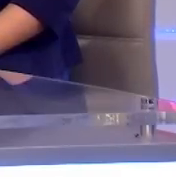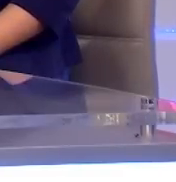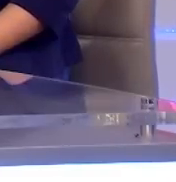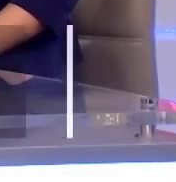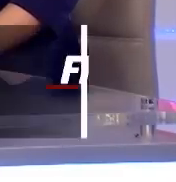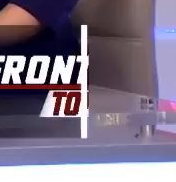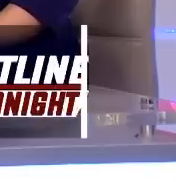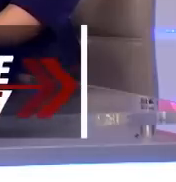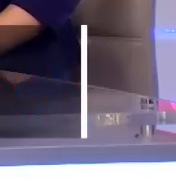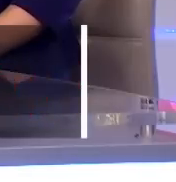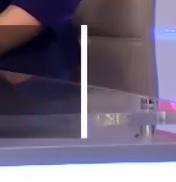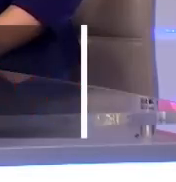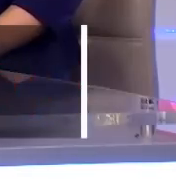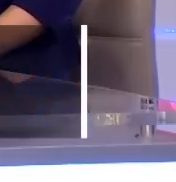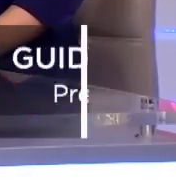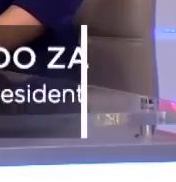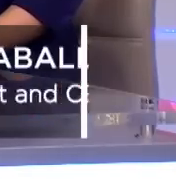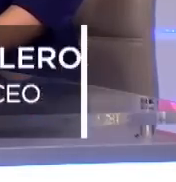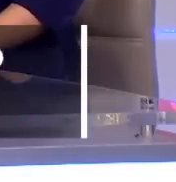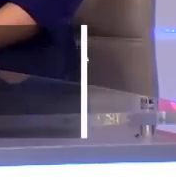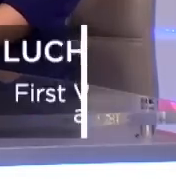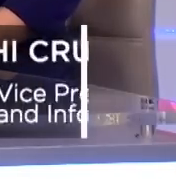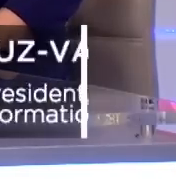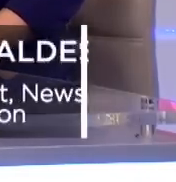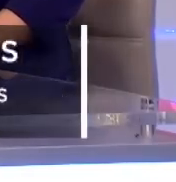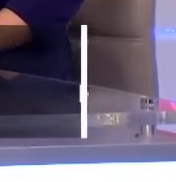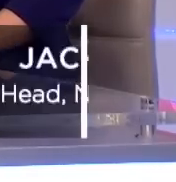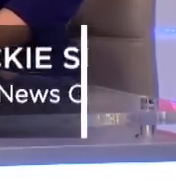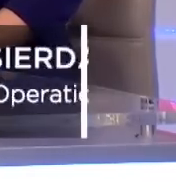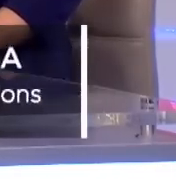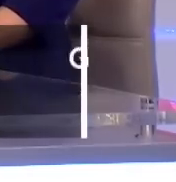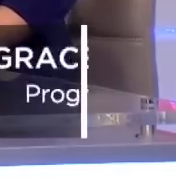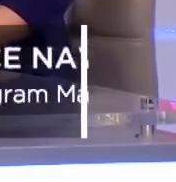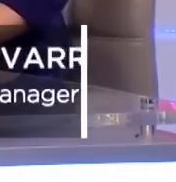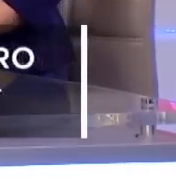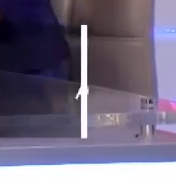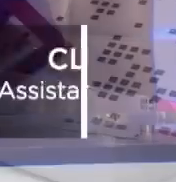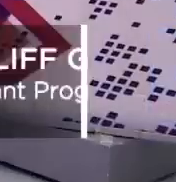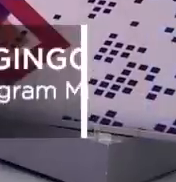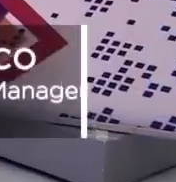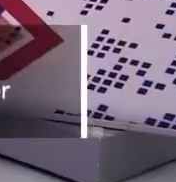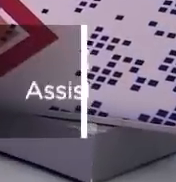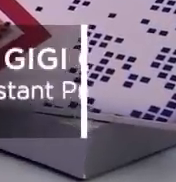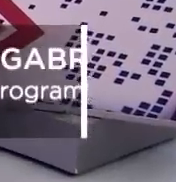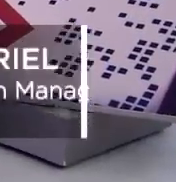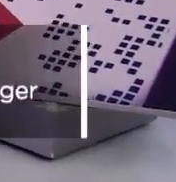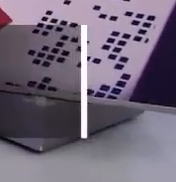matalinong opinion. Kami yung kasangka sa pagbabalita. Ako po si Mayan Los Baños. Ako naman po si Adlingao. Magandang gabi.